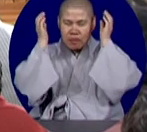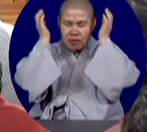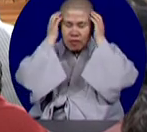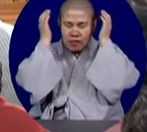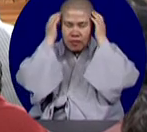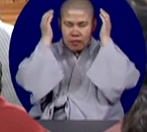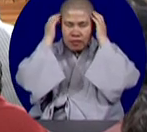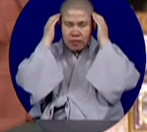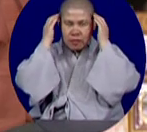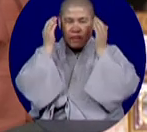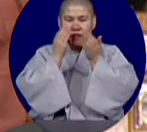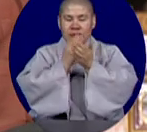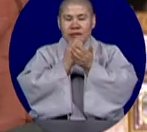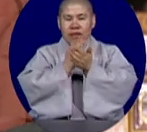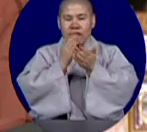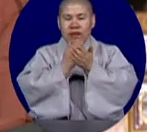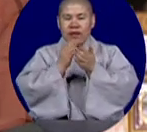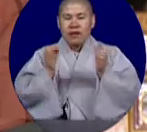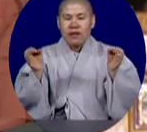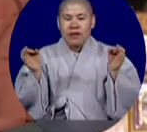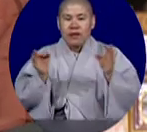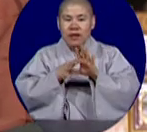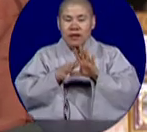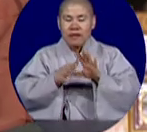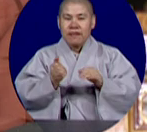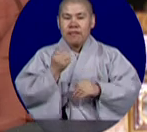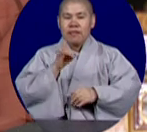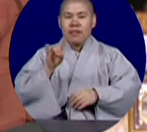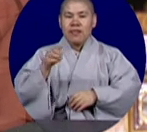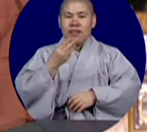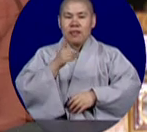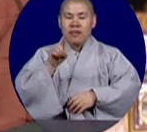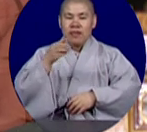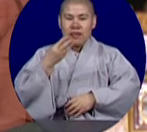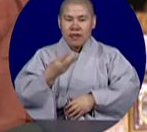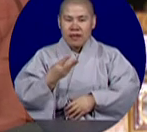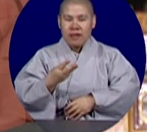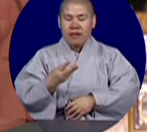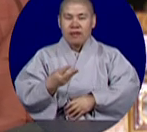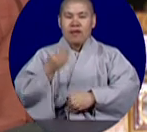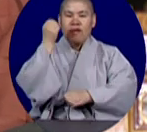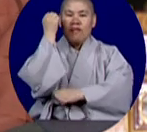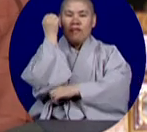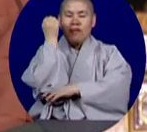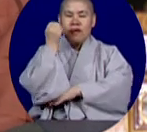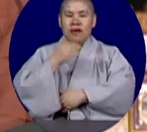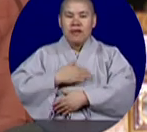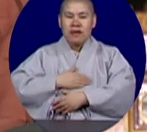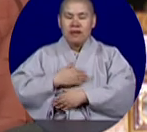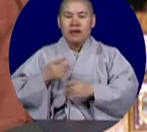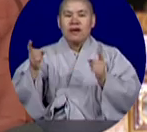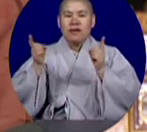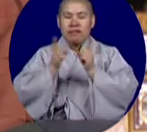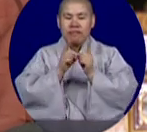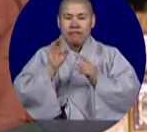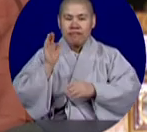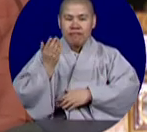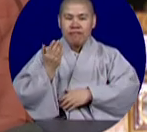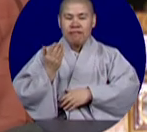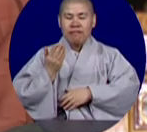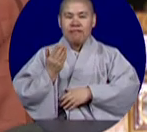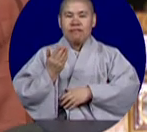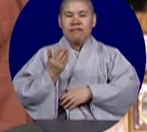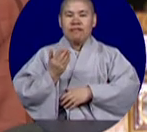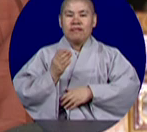버려요. 그걸 해탈이라고 하고요. 그렇게 되면 본래의 나와 만나게 되는 거예요.